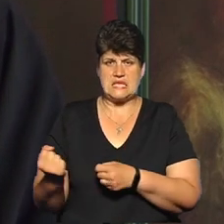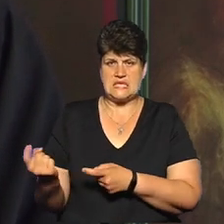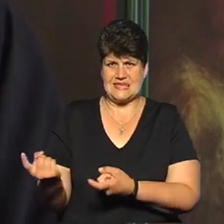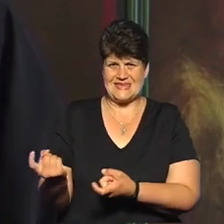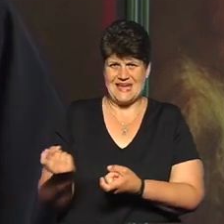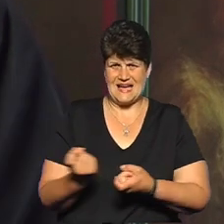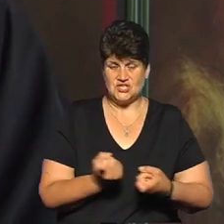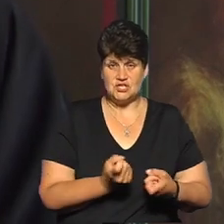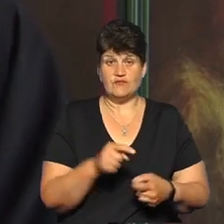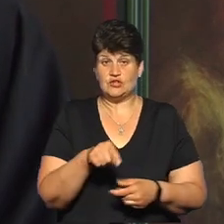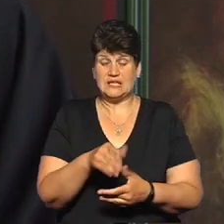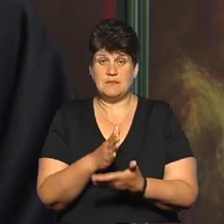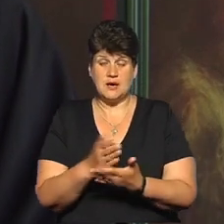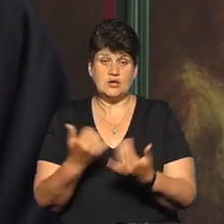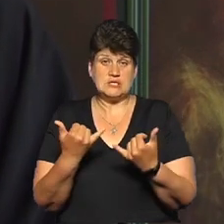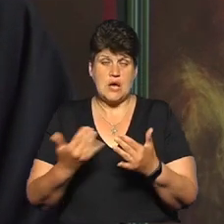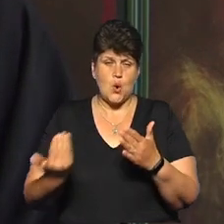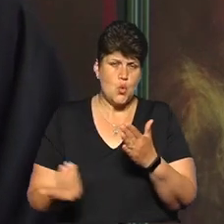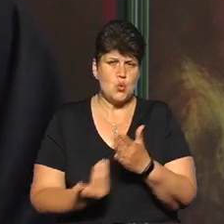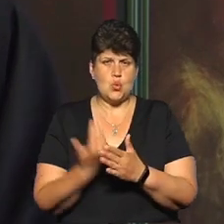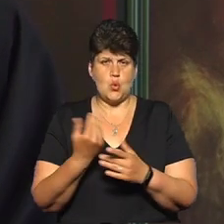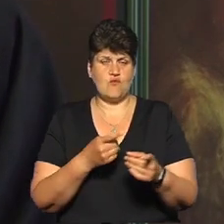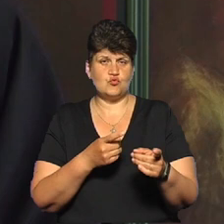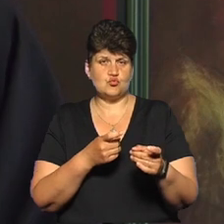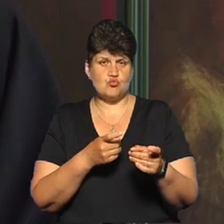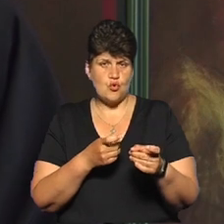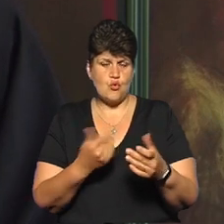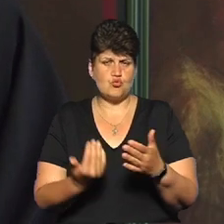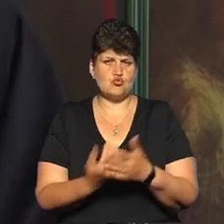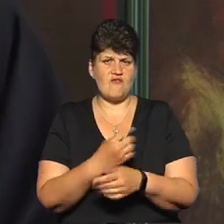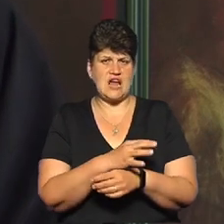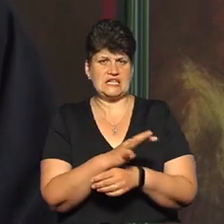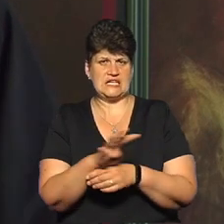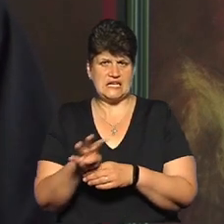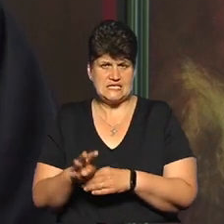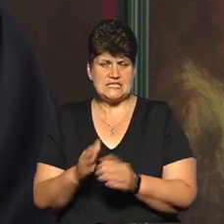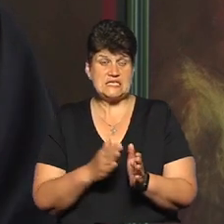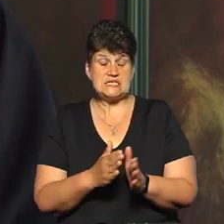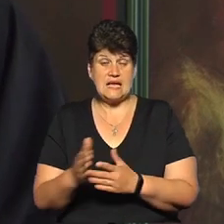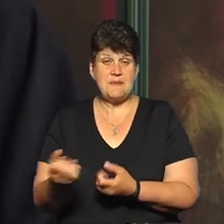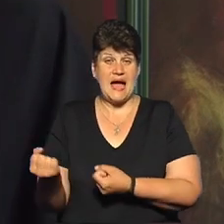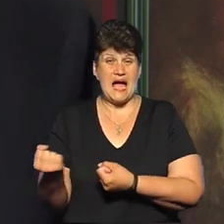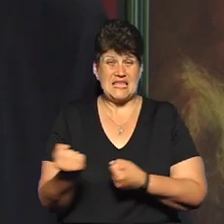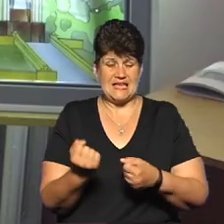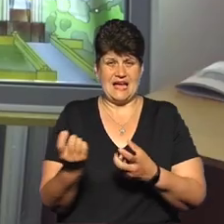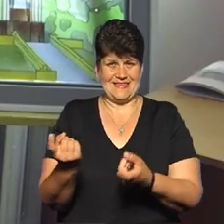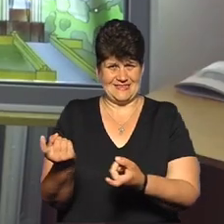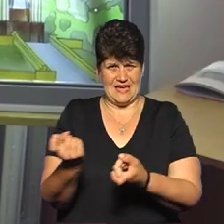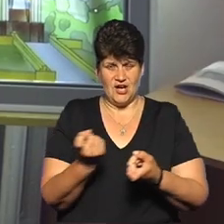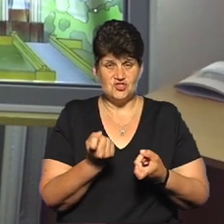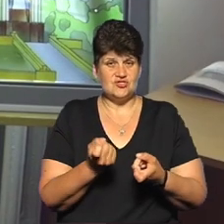вони мають зараз нову зброю, нові артилерійські системи, але тягачів, які вони отримали разом з системами,